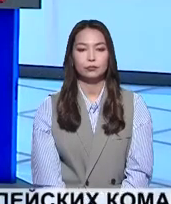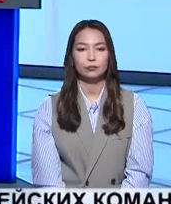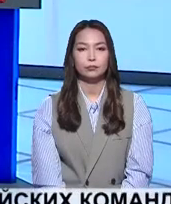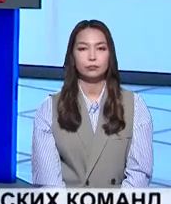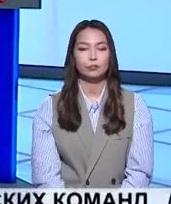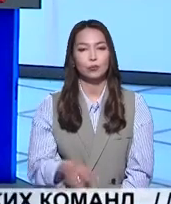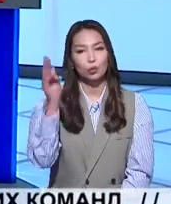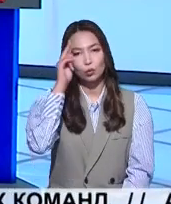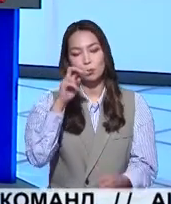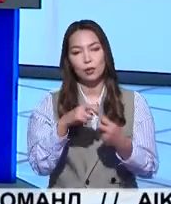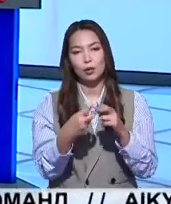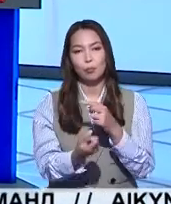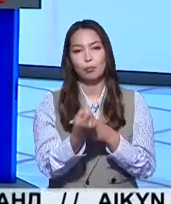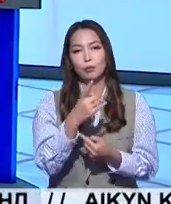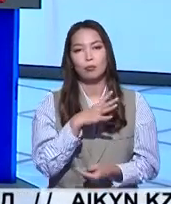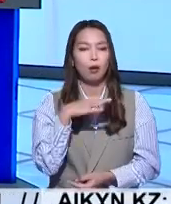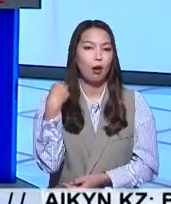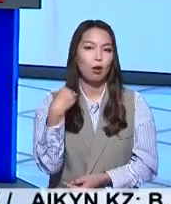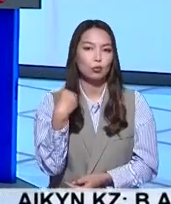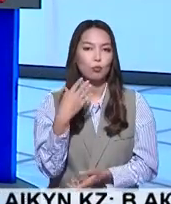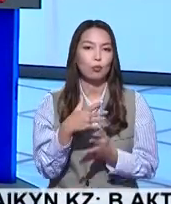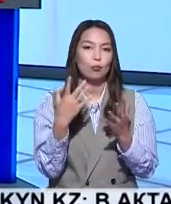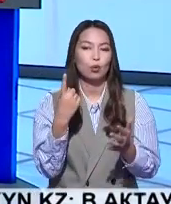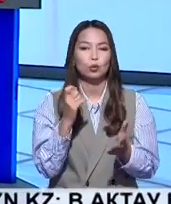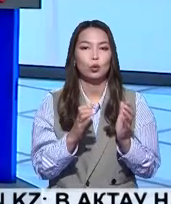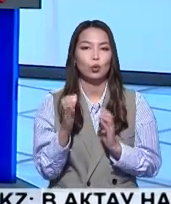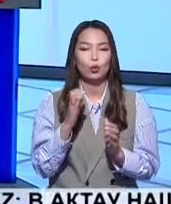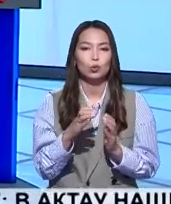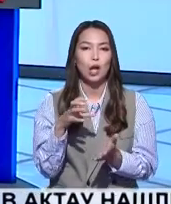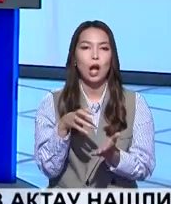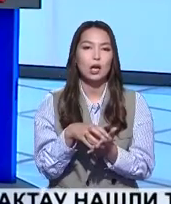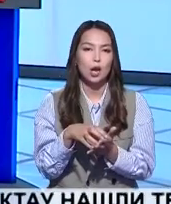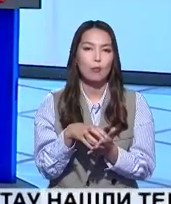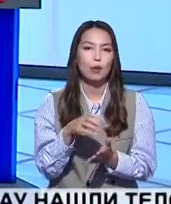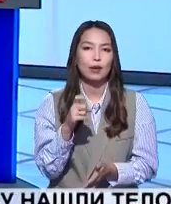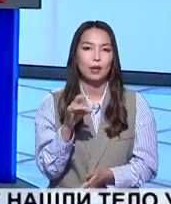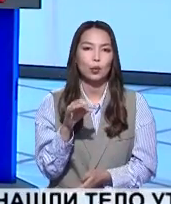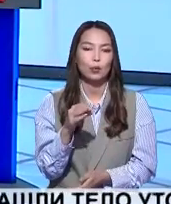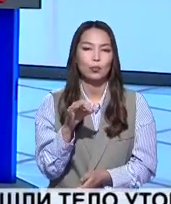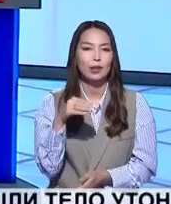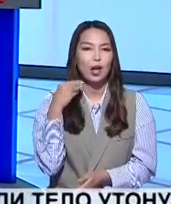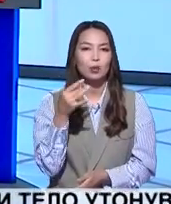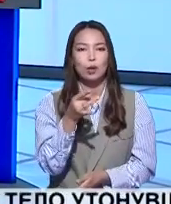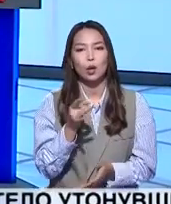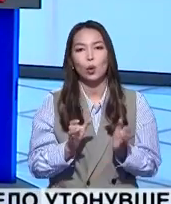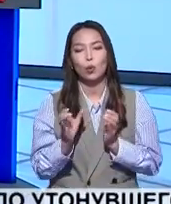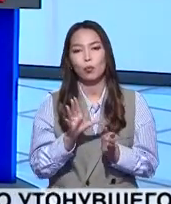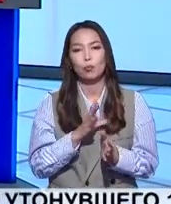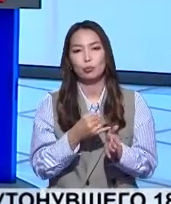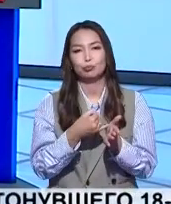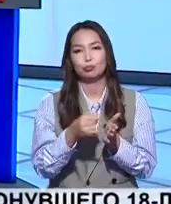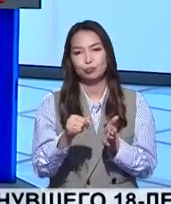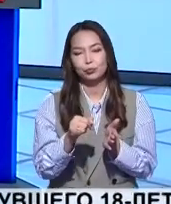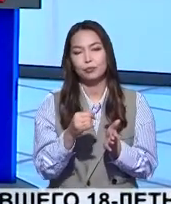Учебный скандал разгорается в Актобе. Более 100 студентов кампуса Heriot Watt при Актюбинском региональном университете были отчислены прямо перед